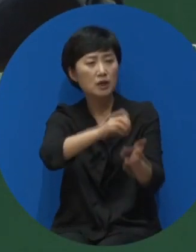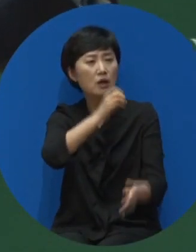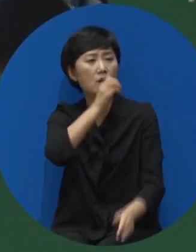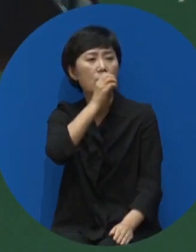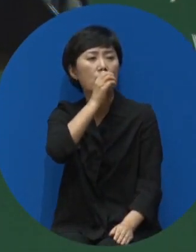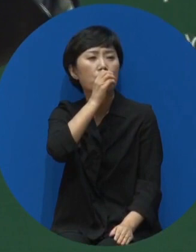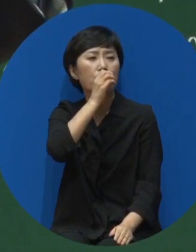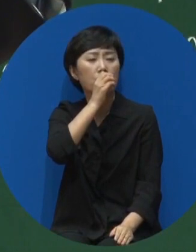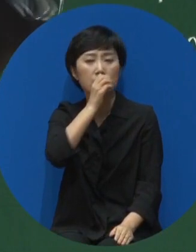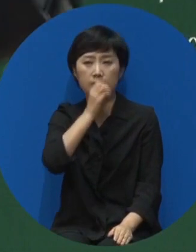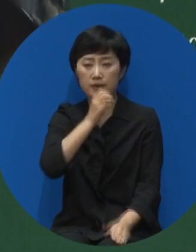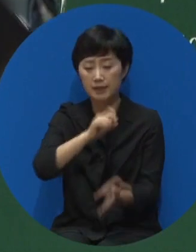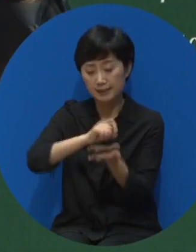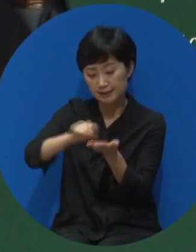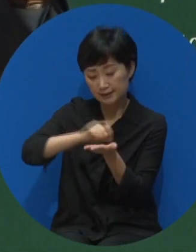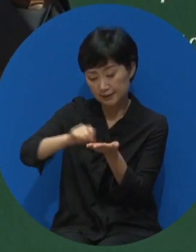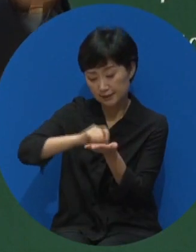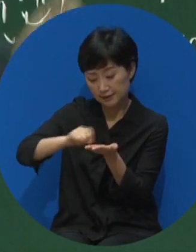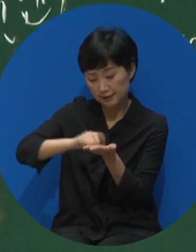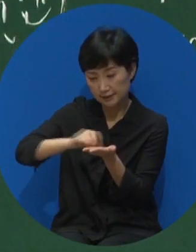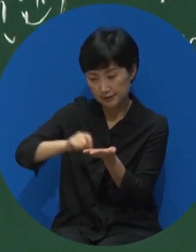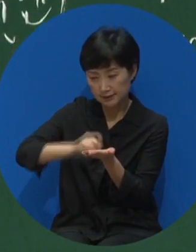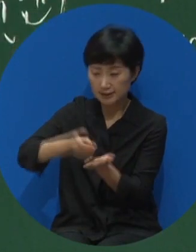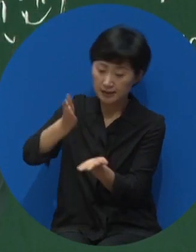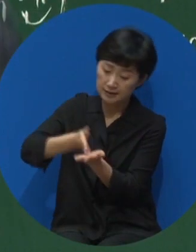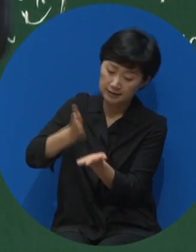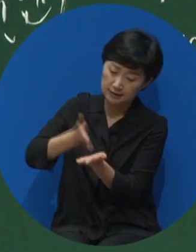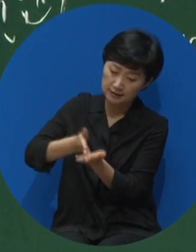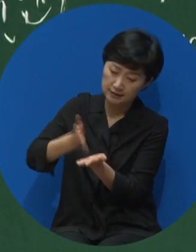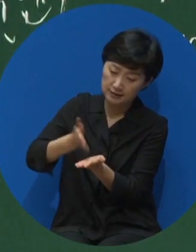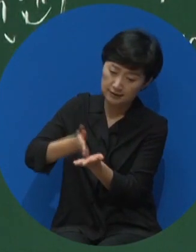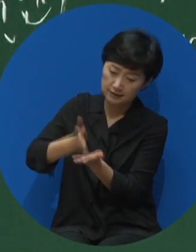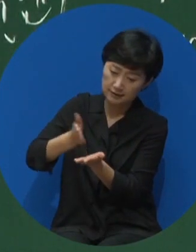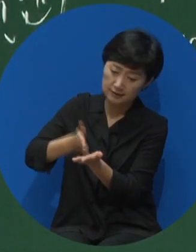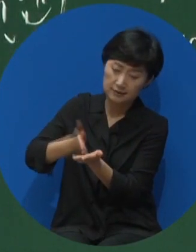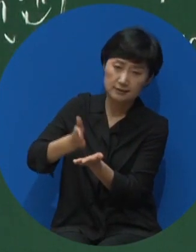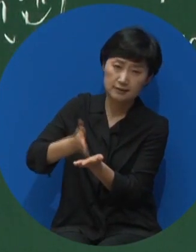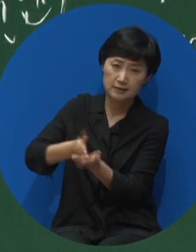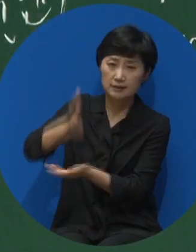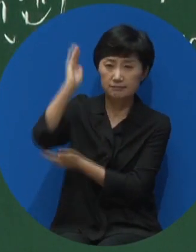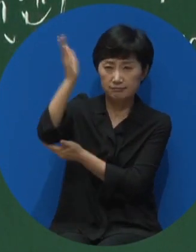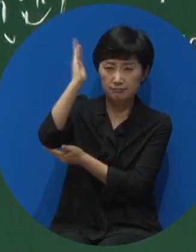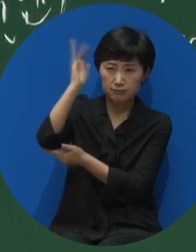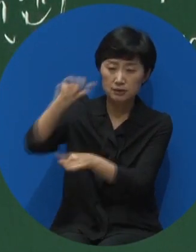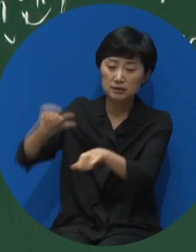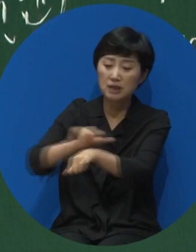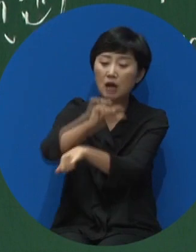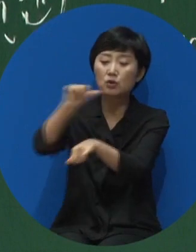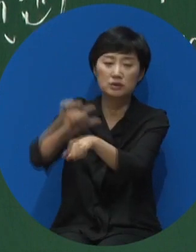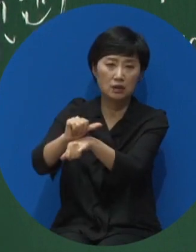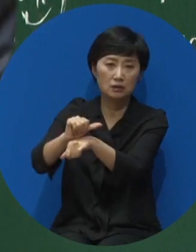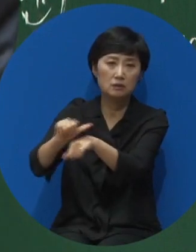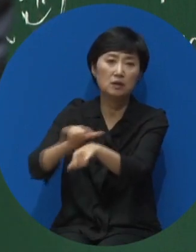약 5시간 동안에 원고 없이 강의를 했어요.